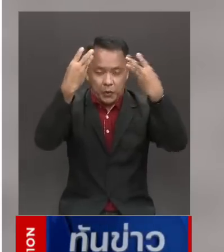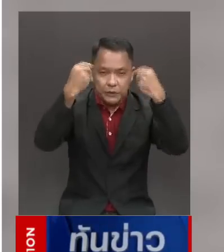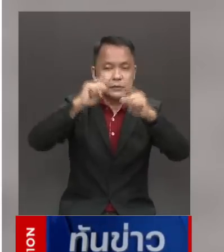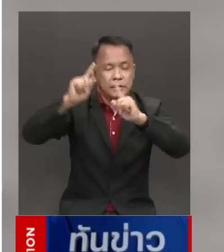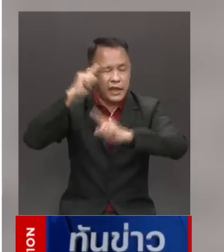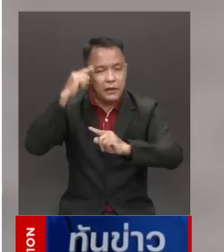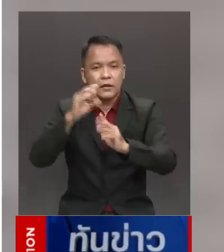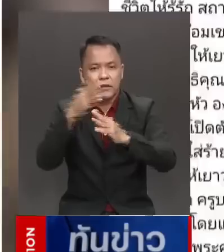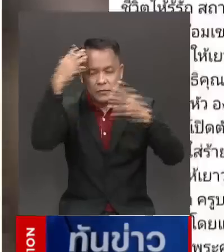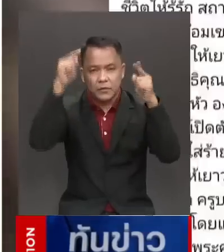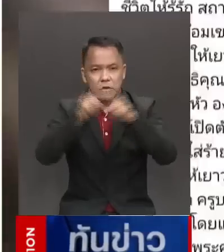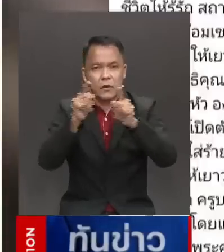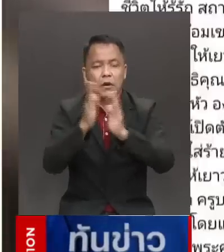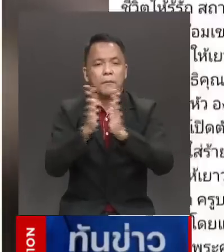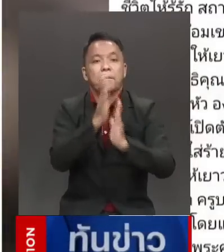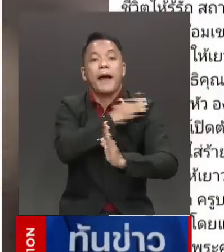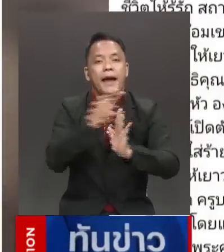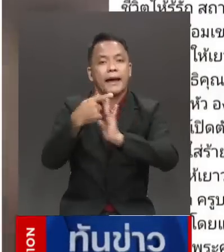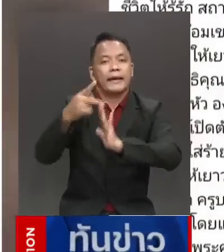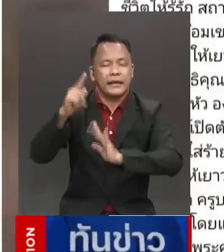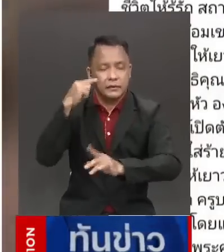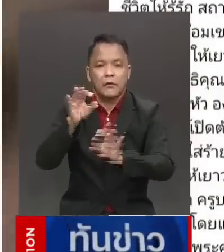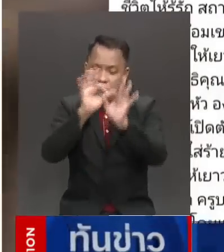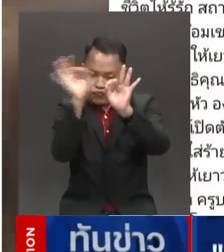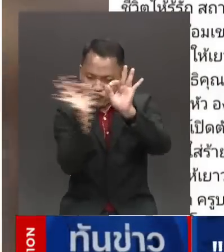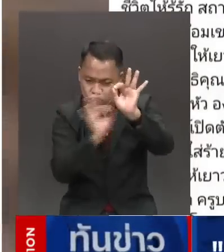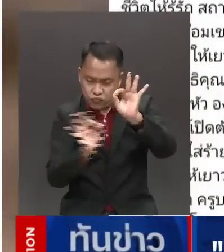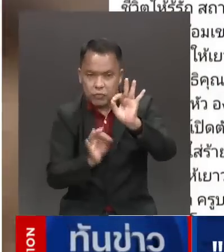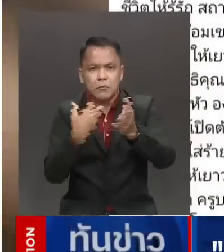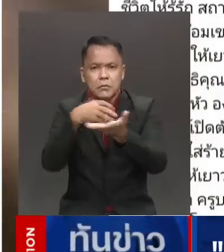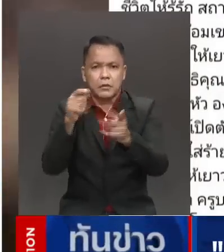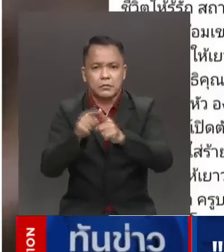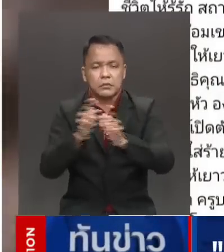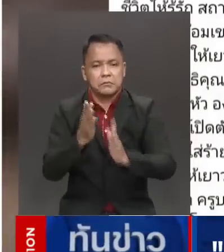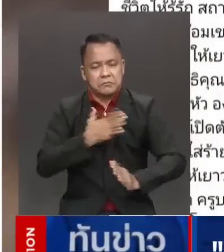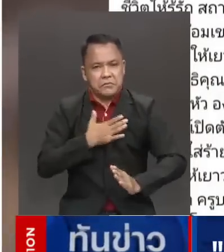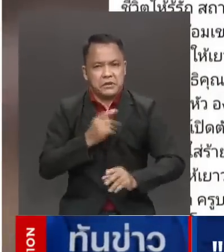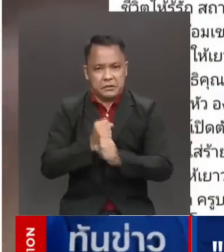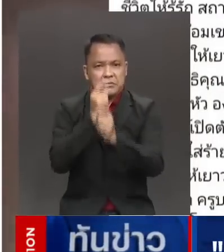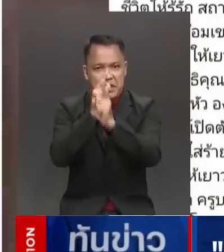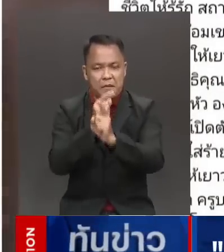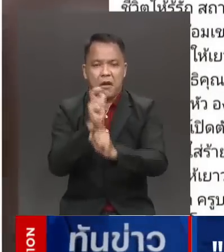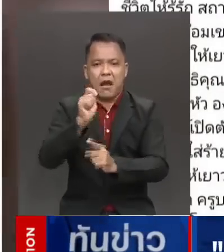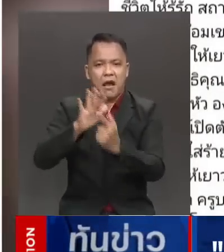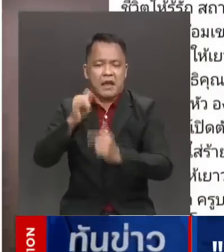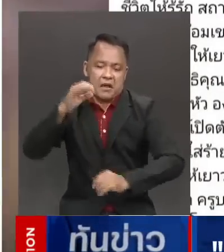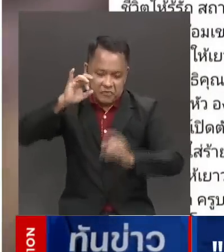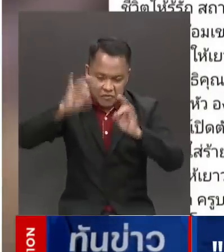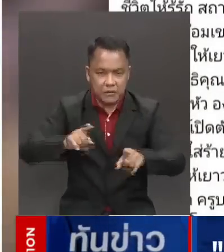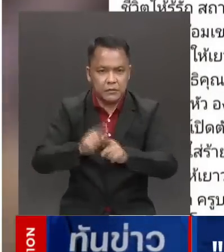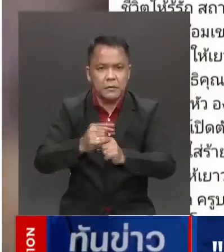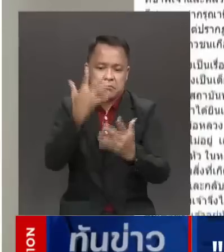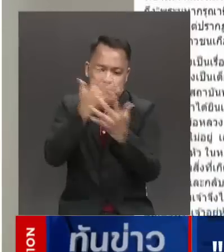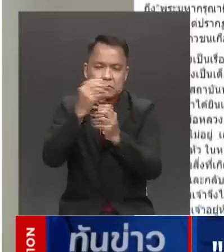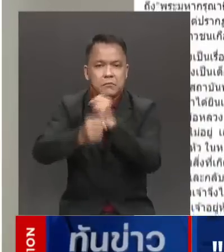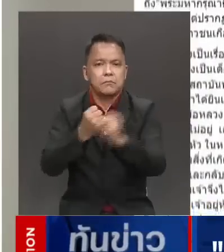มุทรซึ่งถูกระบุว่าเป็นของพระเคนเนี่ยนะคะออกมาโพสต์เลยคุณผู้ชมบอกว่าข้าจักดำเนินคดีอาญาร้ายแรงมีโทษจำคุ